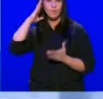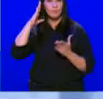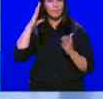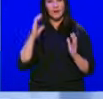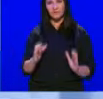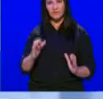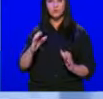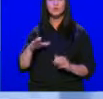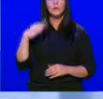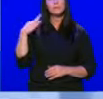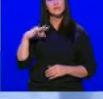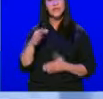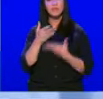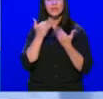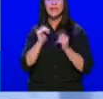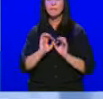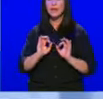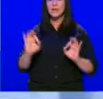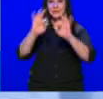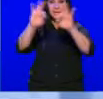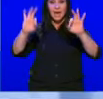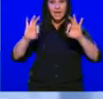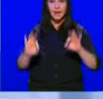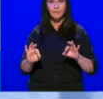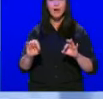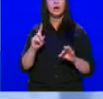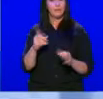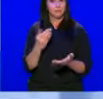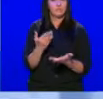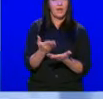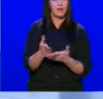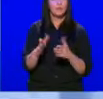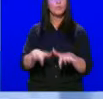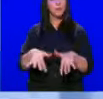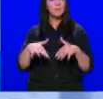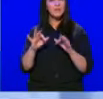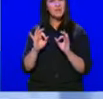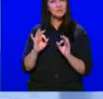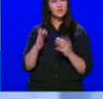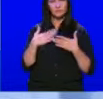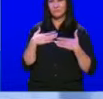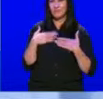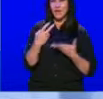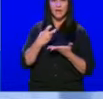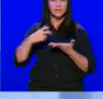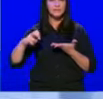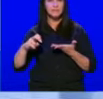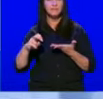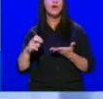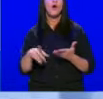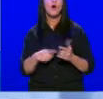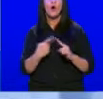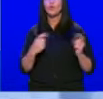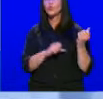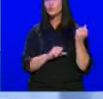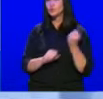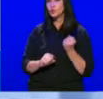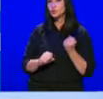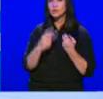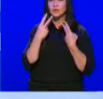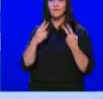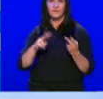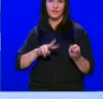на президента и няма ясна рамка зададена от парламента, всъщност ние излизаме от духа на Конституцията. Да видим